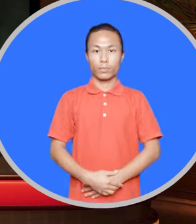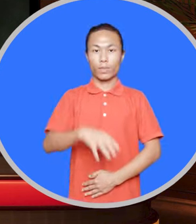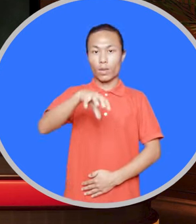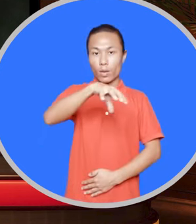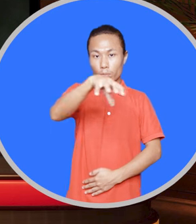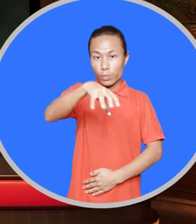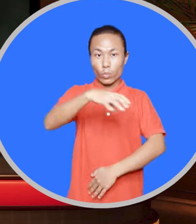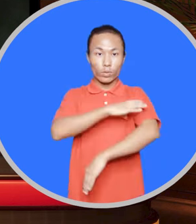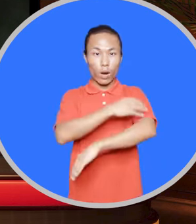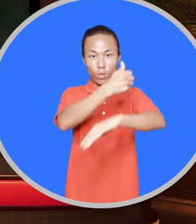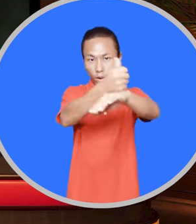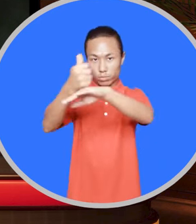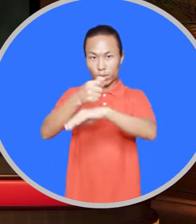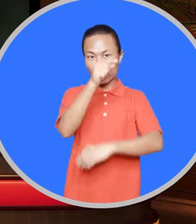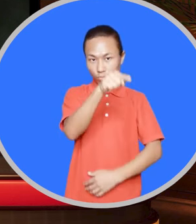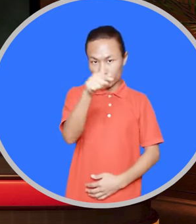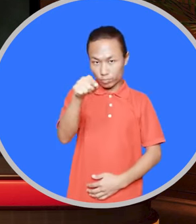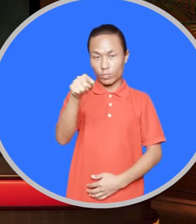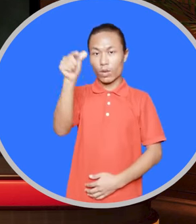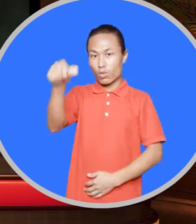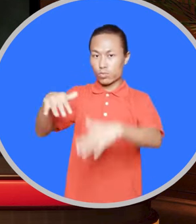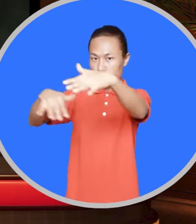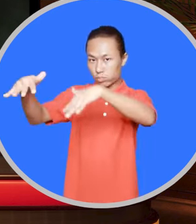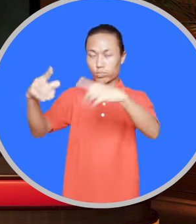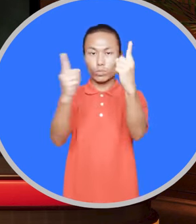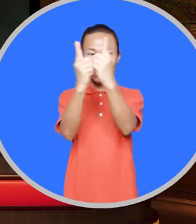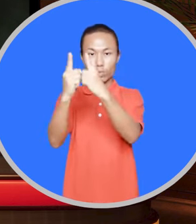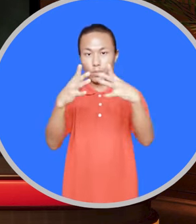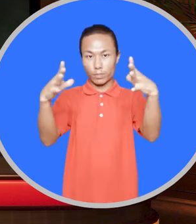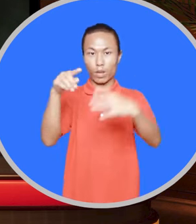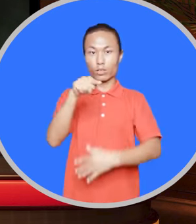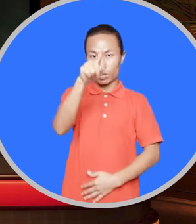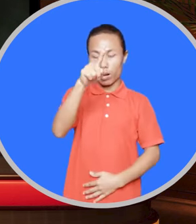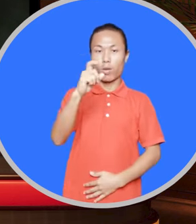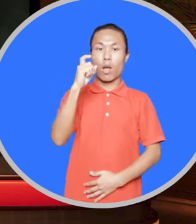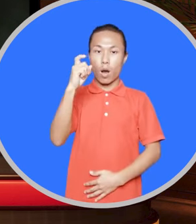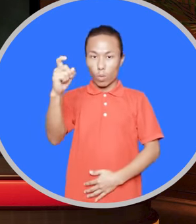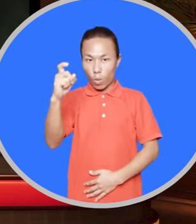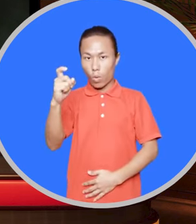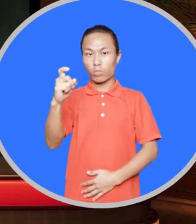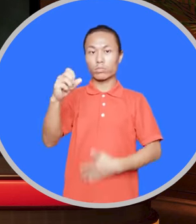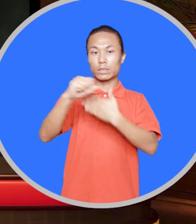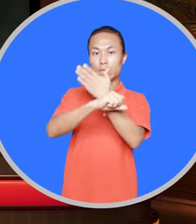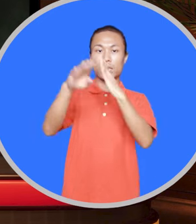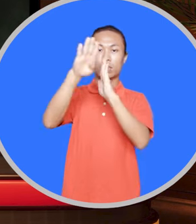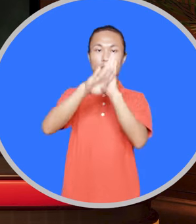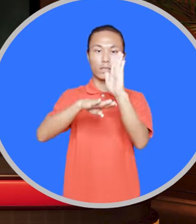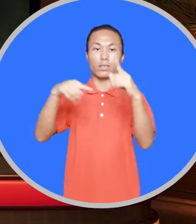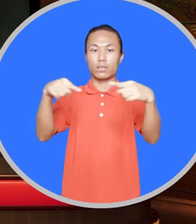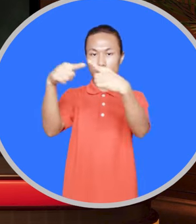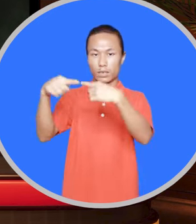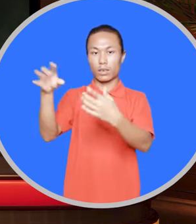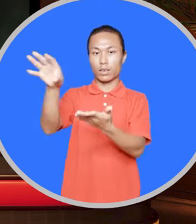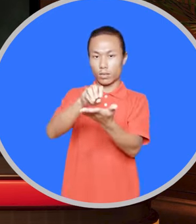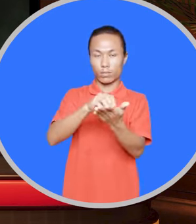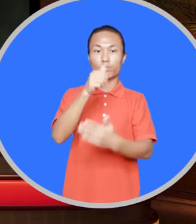တိုက်ရိုက်ထိတွေ့ဆက်ဆံနေကြရတာမို့အထူးသတိထားကြဖို့လိုမှာဖြစ်ပါတယ်ပြည်သူကိုနိုင်ထက်စင်းနေမဆက်ဆံမိဖို့အာဏာပါဝါလ